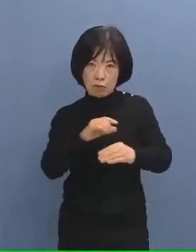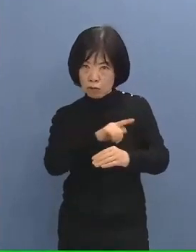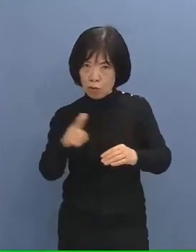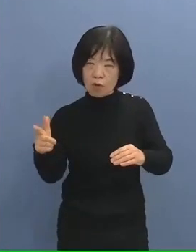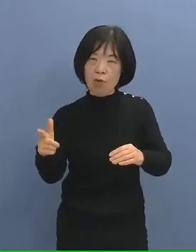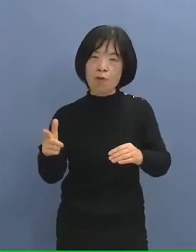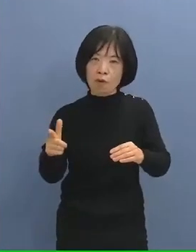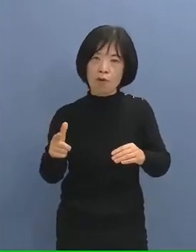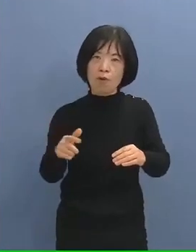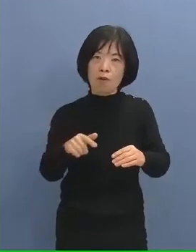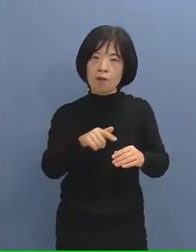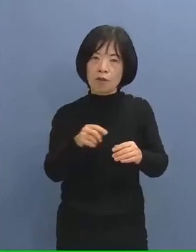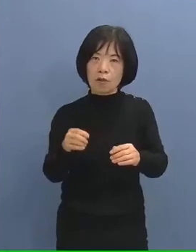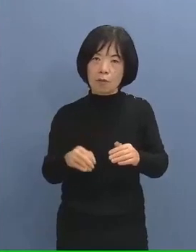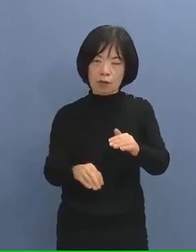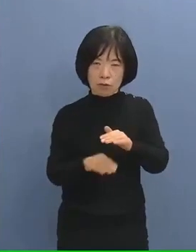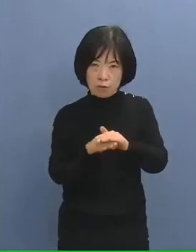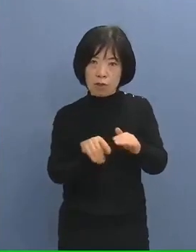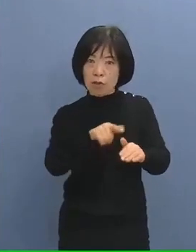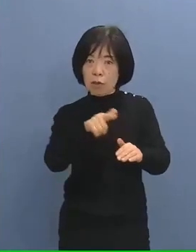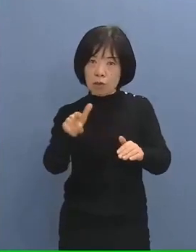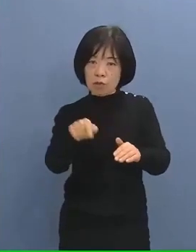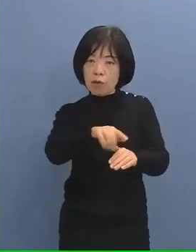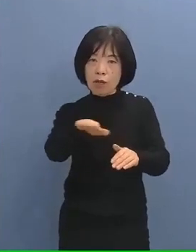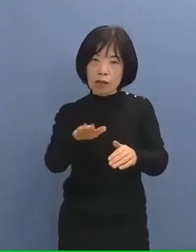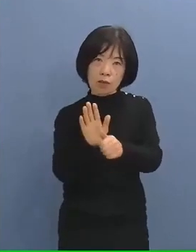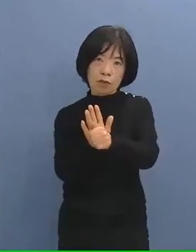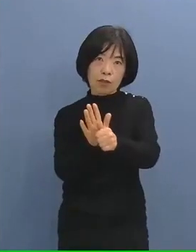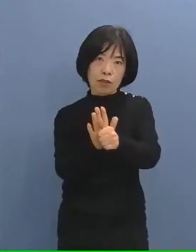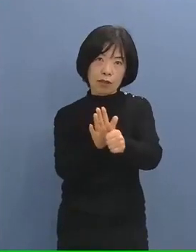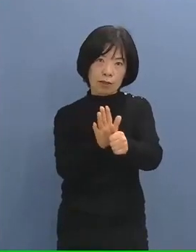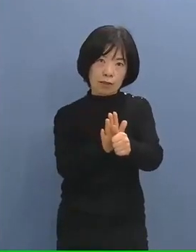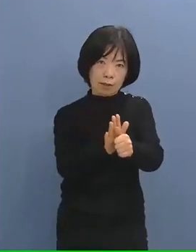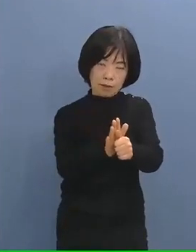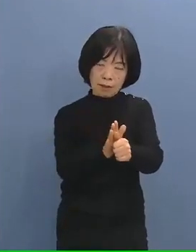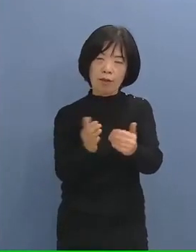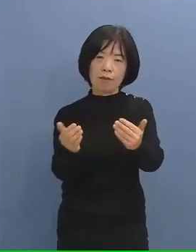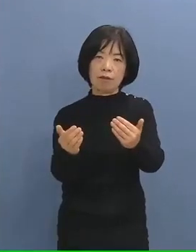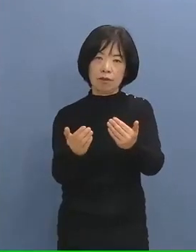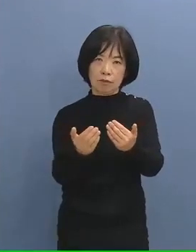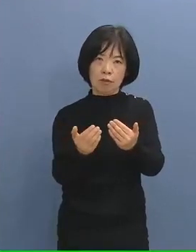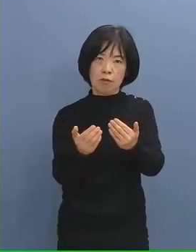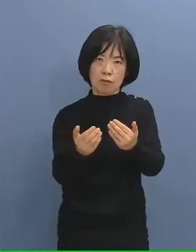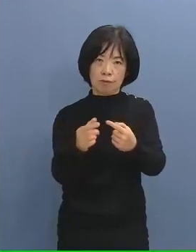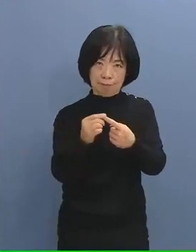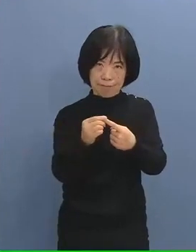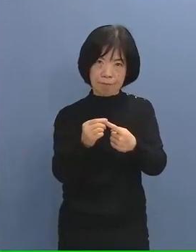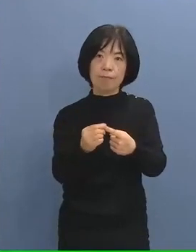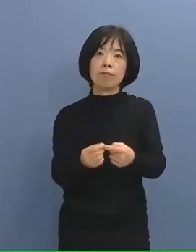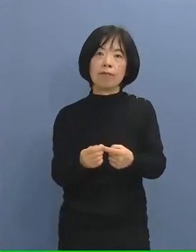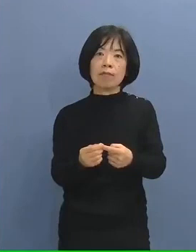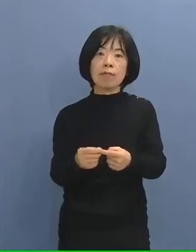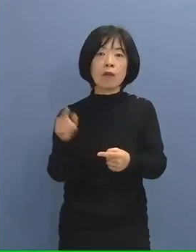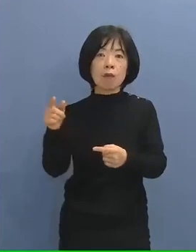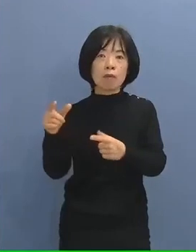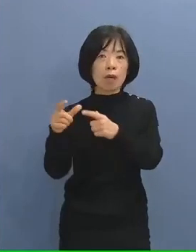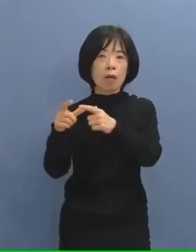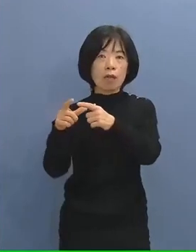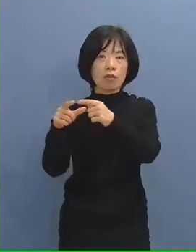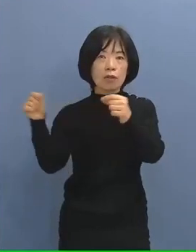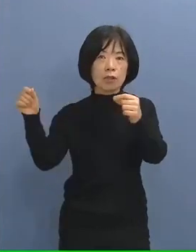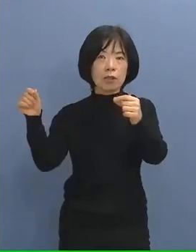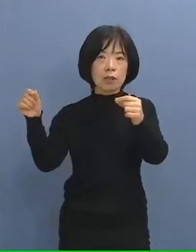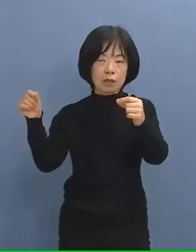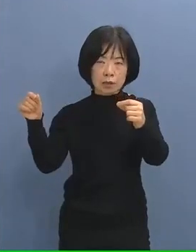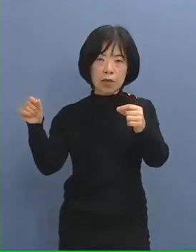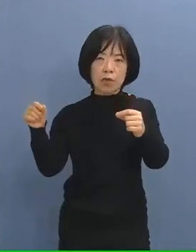ったところの支援をですね、どのようにしていくかということも一つのポイントだと思いますし、これは国の事業再構築補助